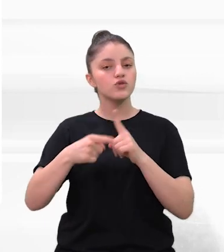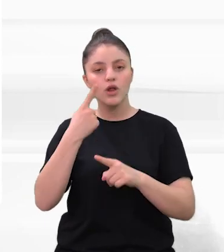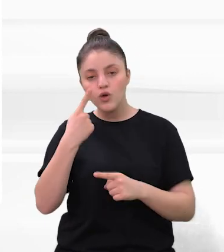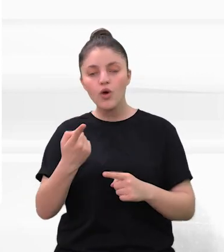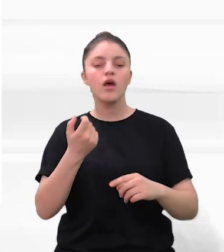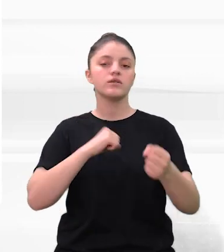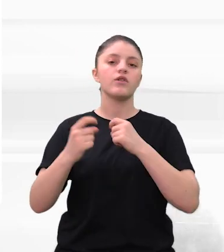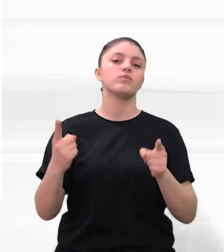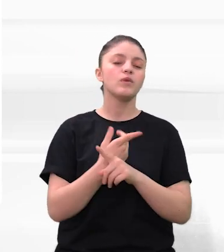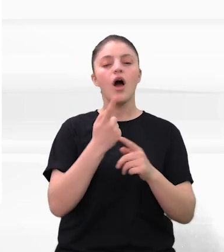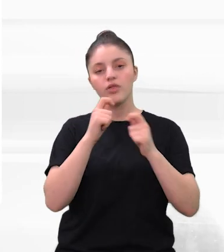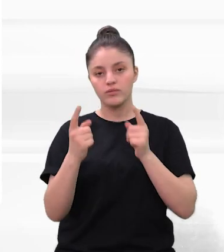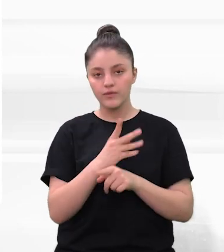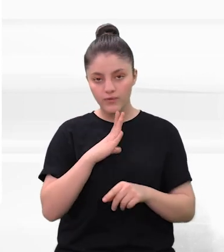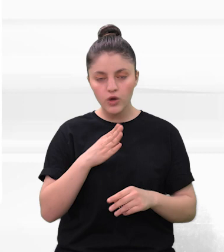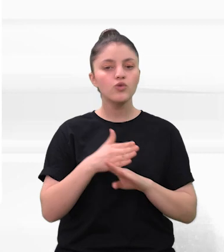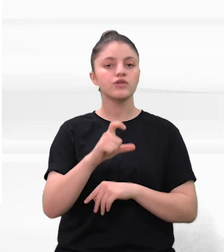cevap D seçeneğidir